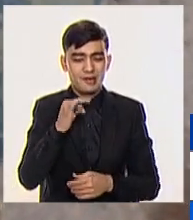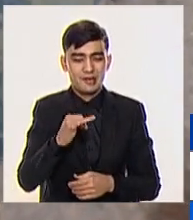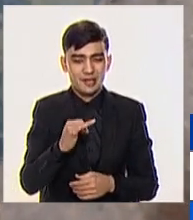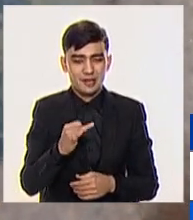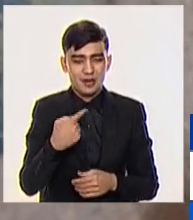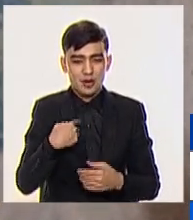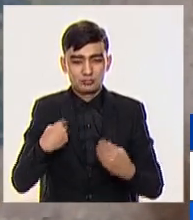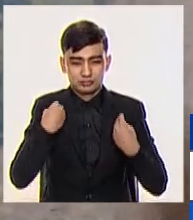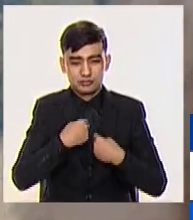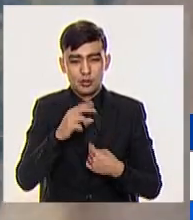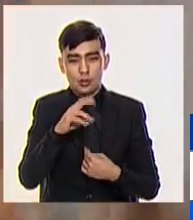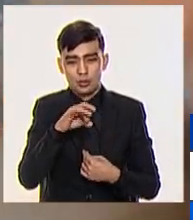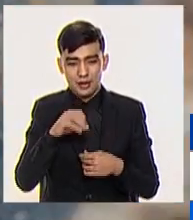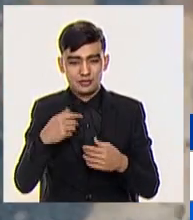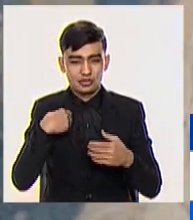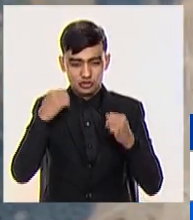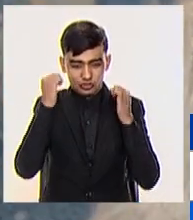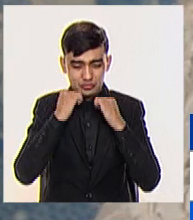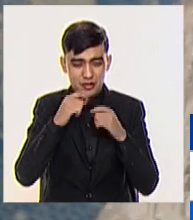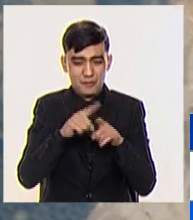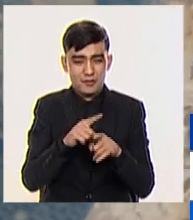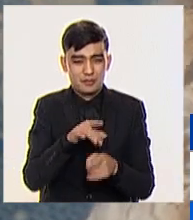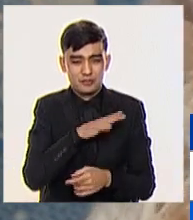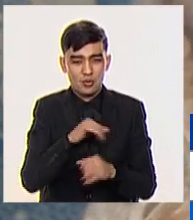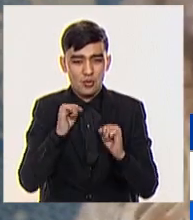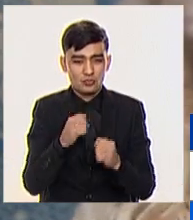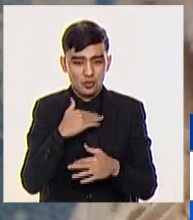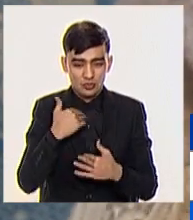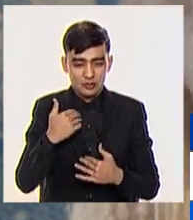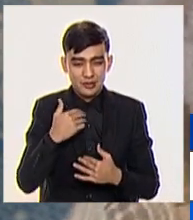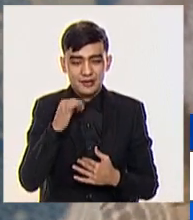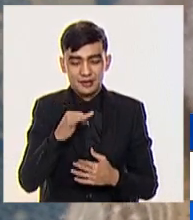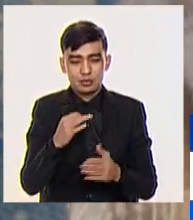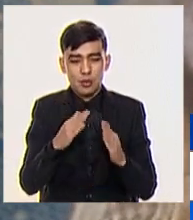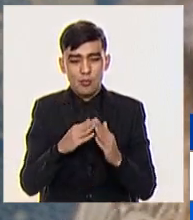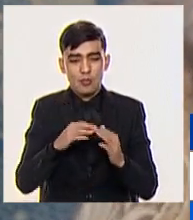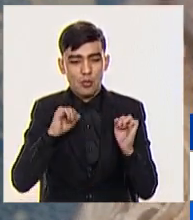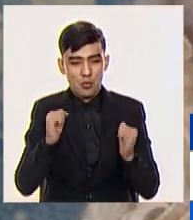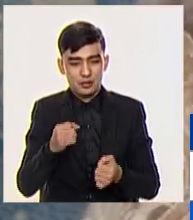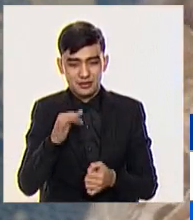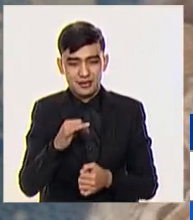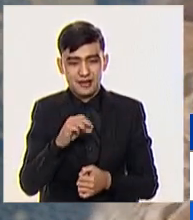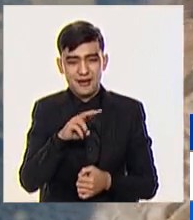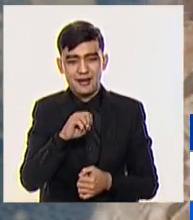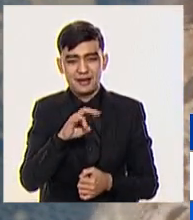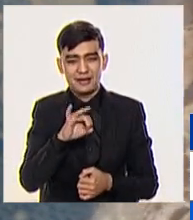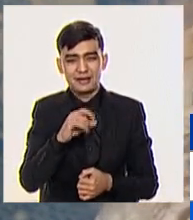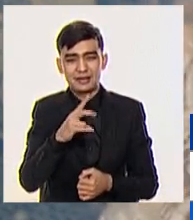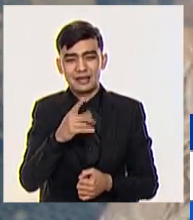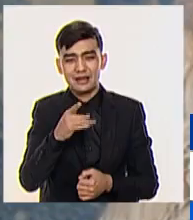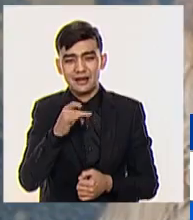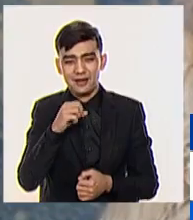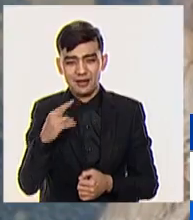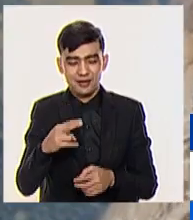ана құртқаның шапкасын киіп алып, төбем тоң. Сондықтан міне үй суық. Как Ленинград соғыстағы плакада